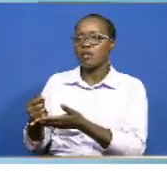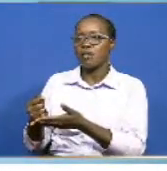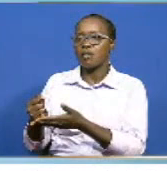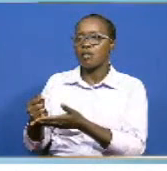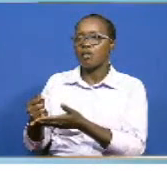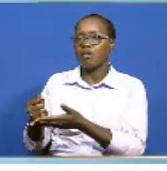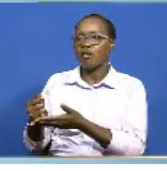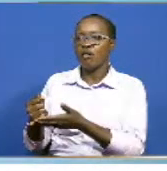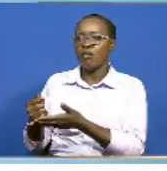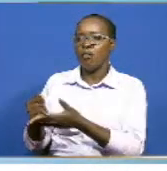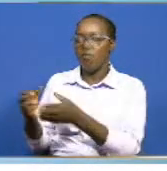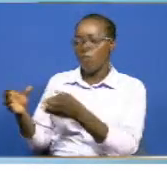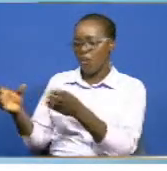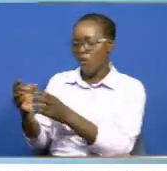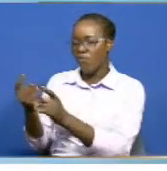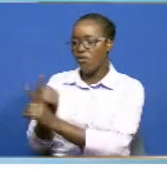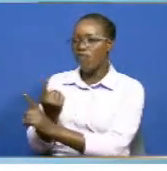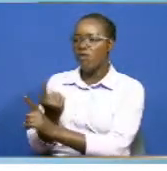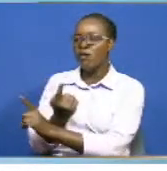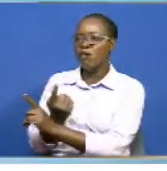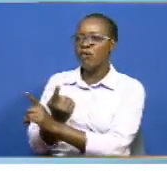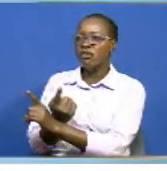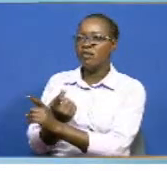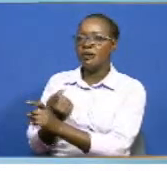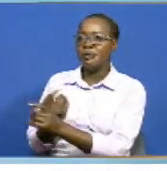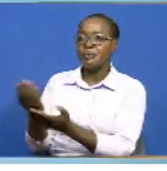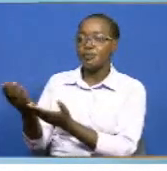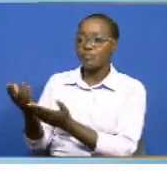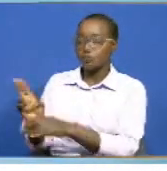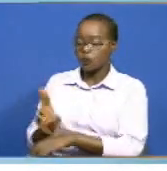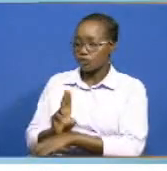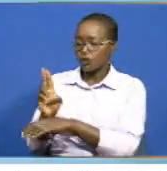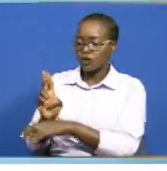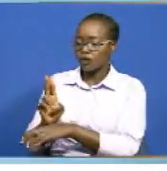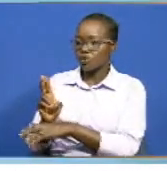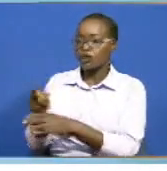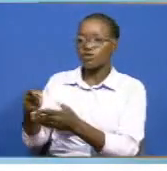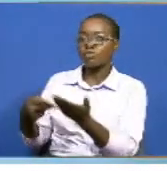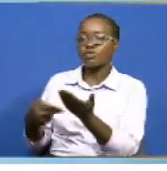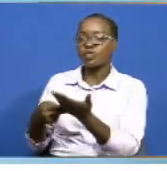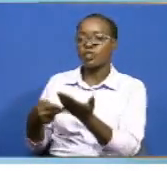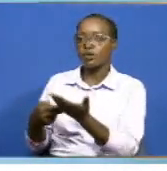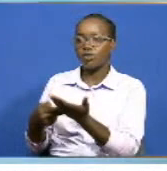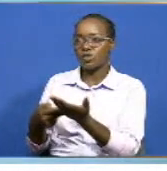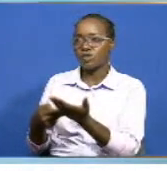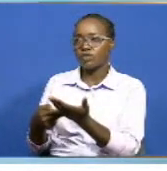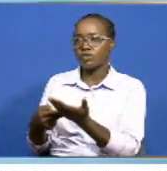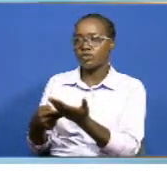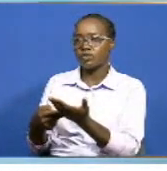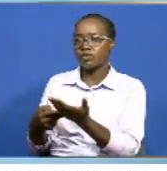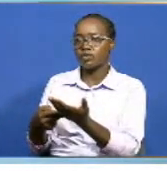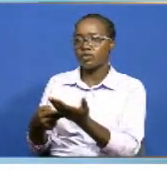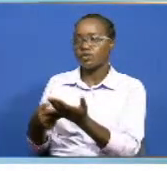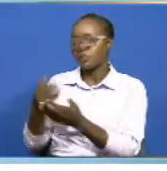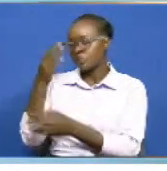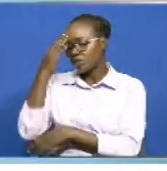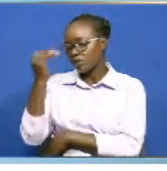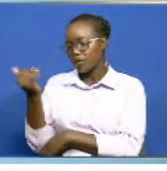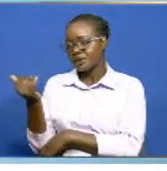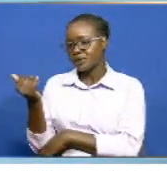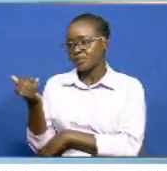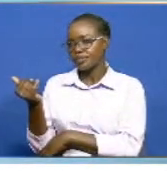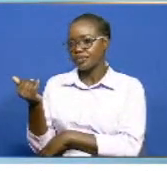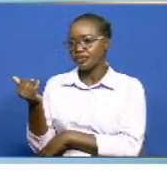ama organization mbalimbali katika utumizi wa uvumbuzi katika kiteknolojia. Sababu